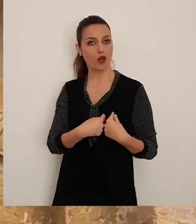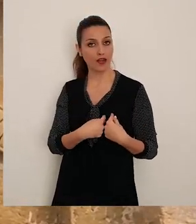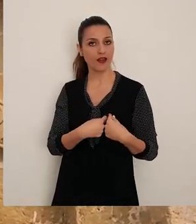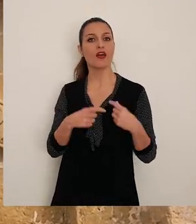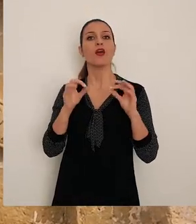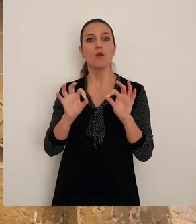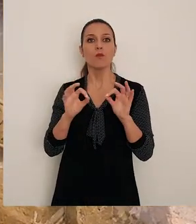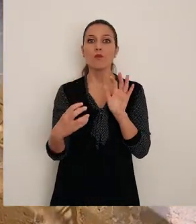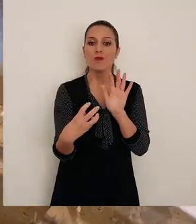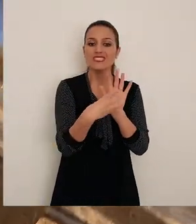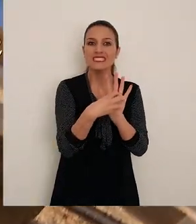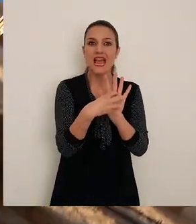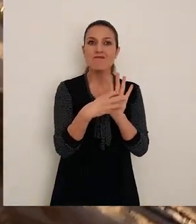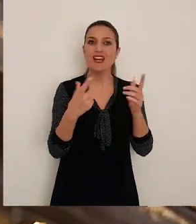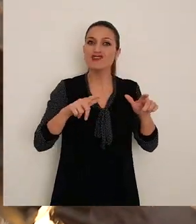stemma cittadino.